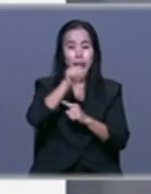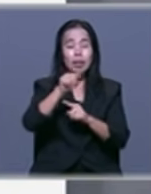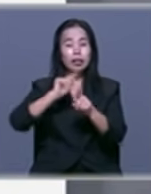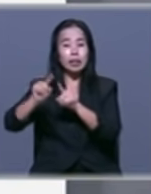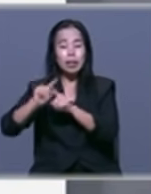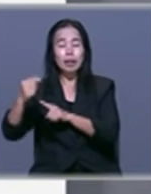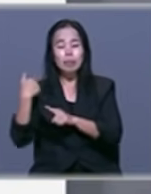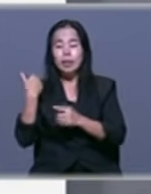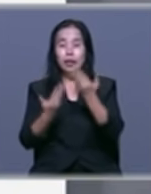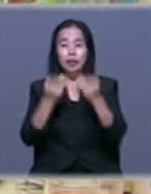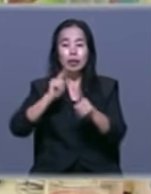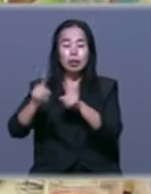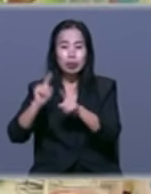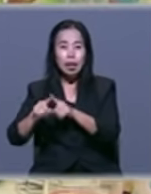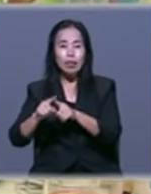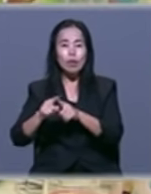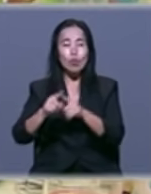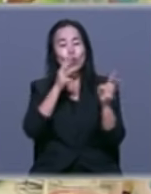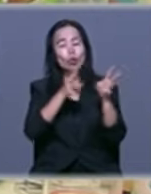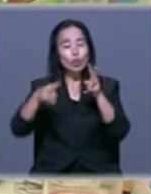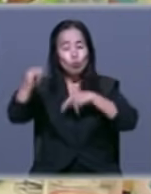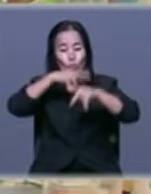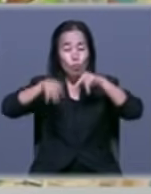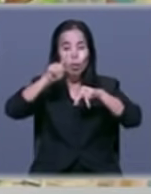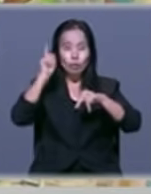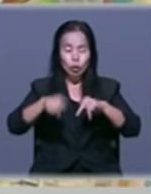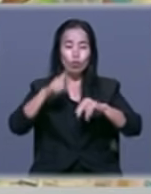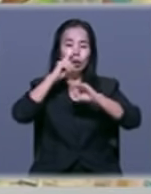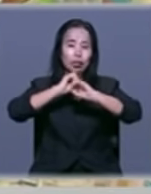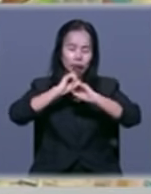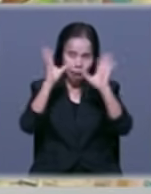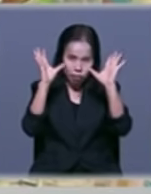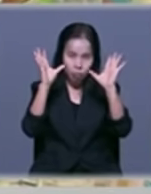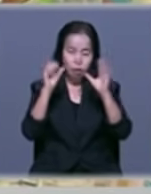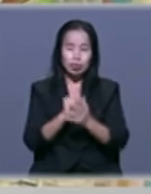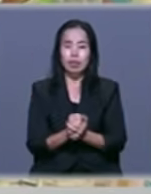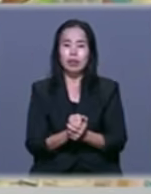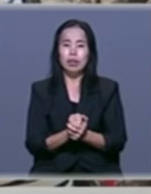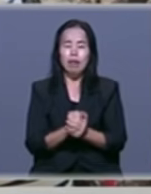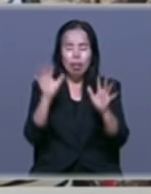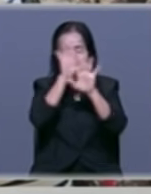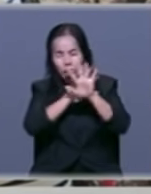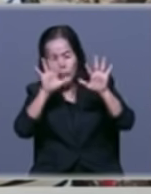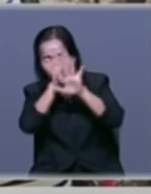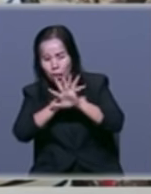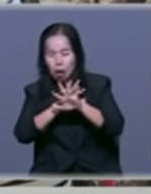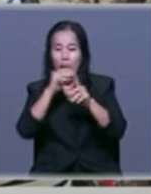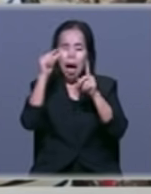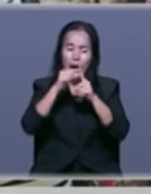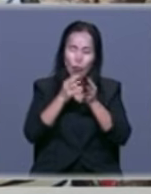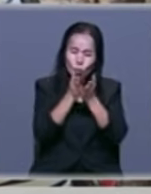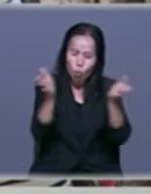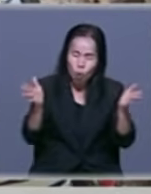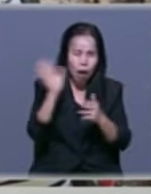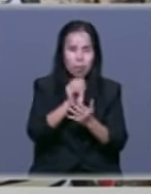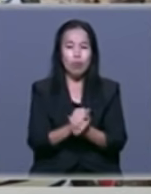มอย่างไหนอะไรเนี่ยคุณจะใช้อะไรควบคุมเนี่ย ค ุณต้องมีความชัดเจนนะไม่คลุมเครือไม่กว้างเกินอะไรต่างๆจนกระทั่